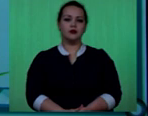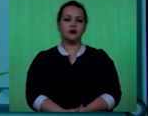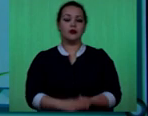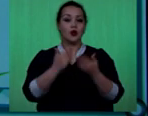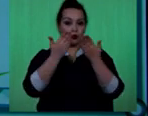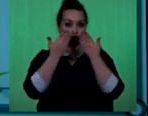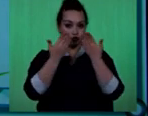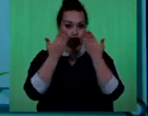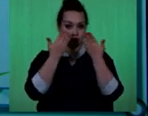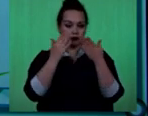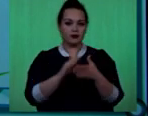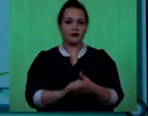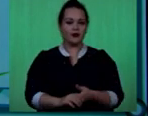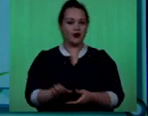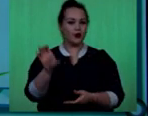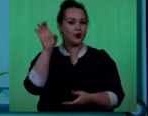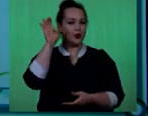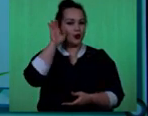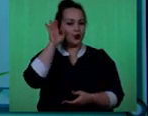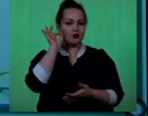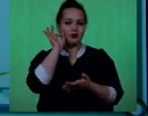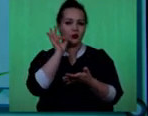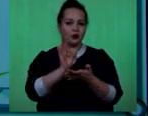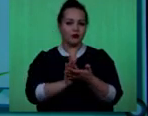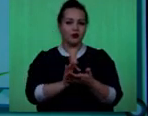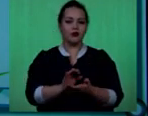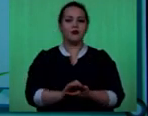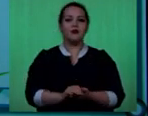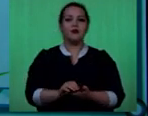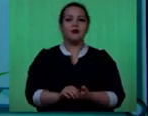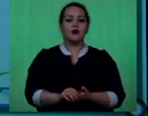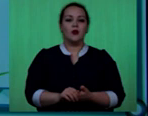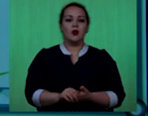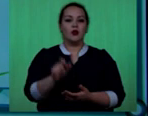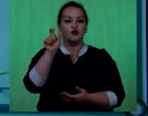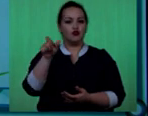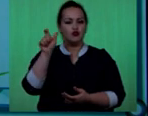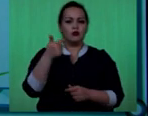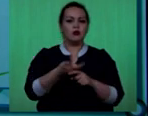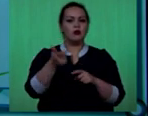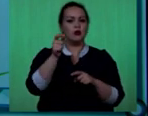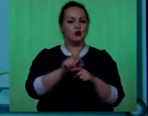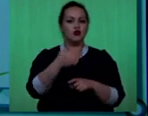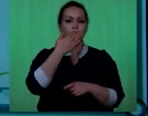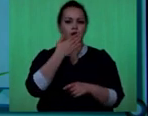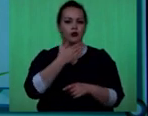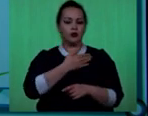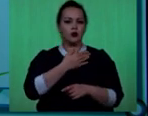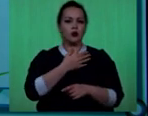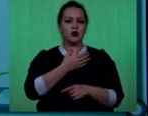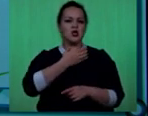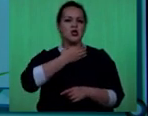прочитали а теперь ариант и ответов а жители очень любили дикие